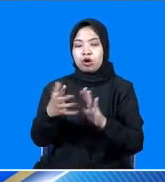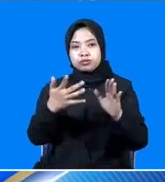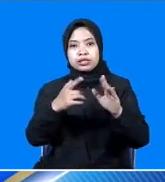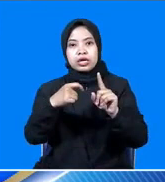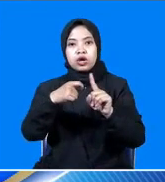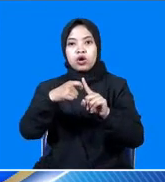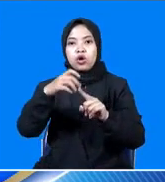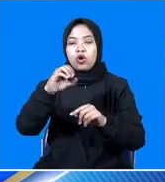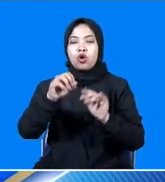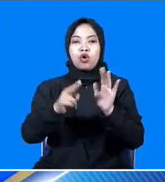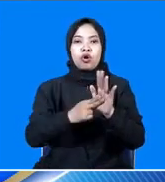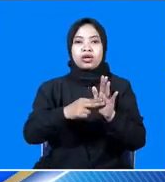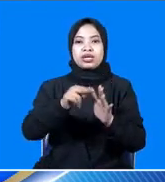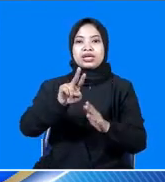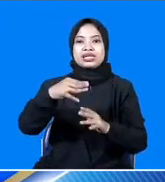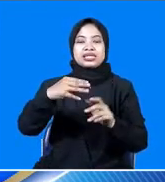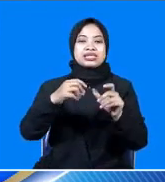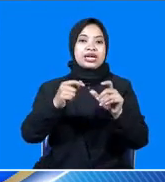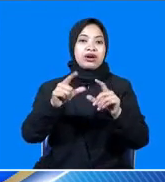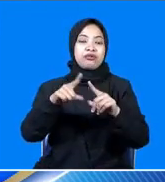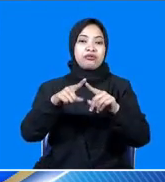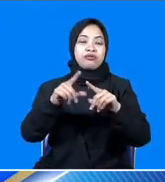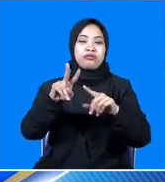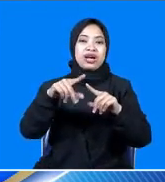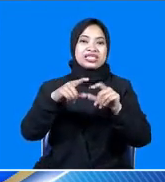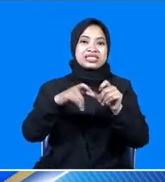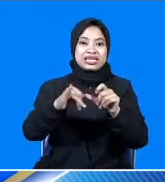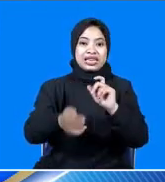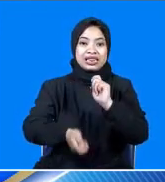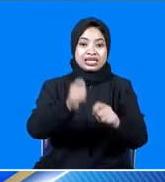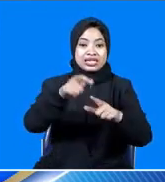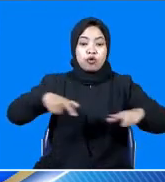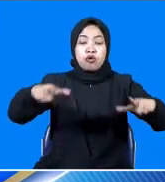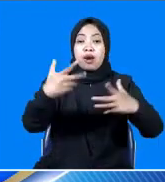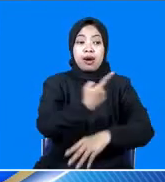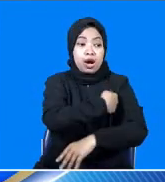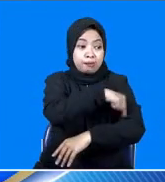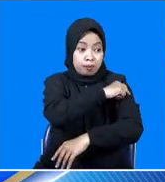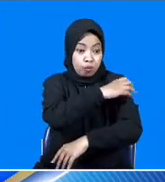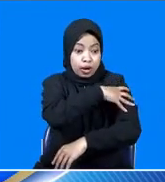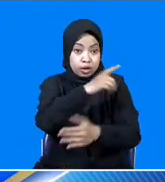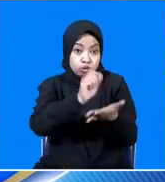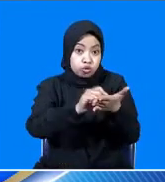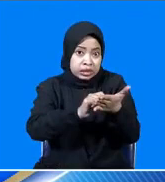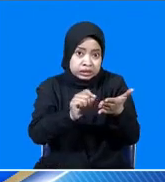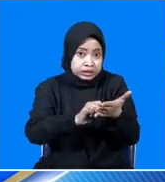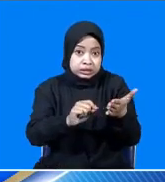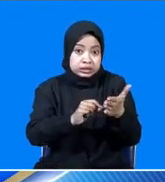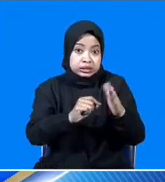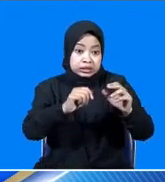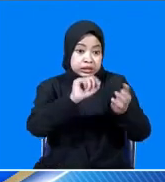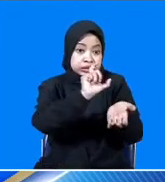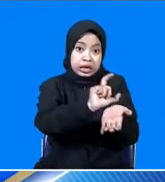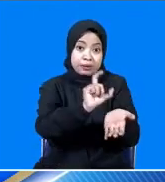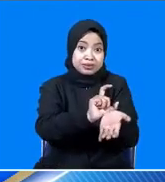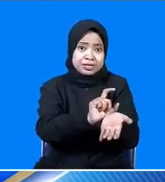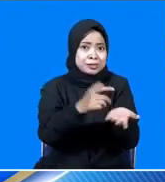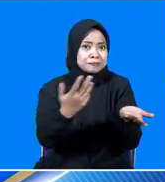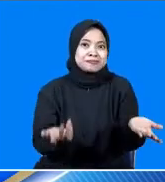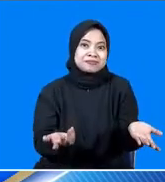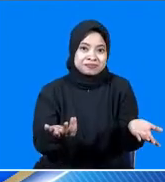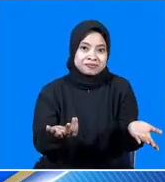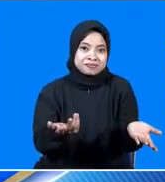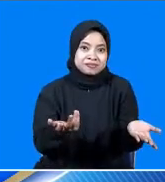atau Prodi dalam konservasi lingkungan apakah yang mau kita tes itu adalah kemampuan dia menulis suatu skripsi ya